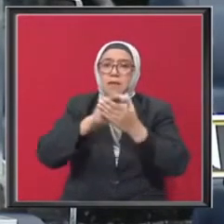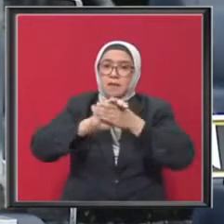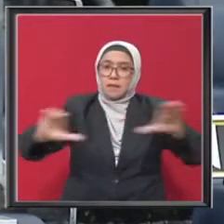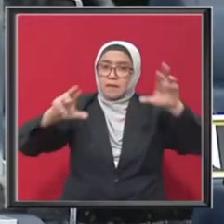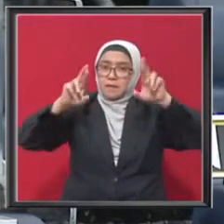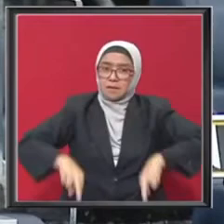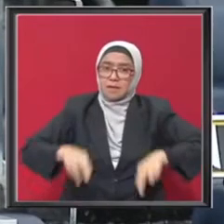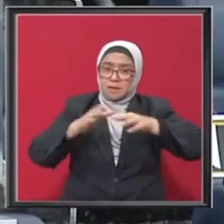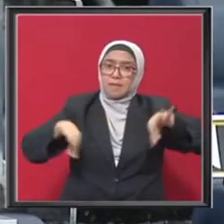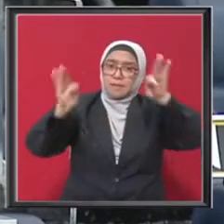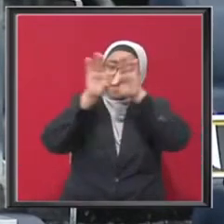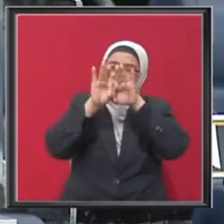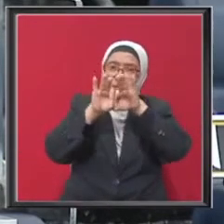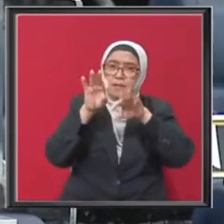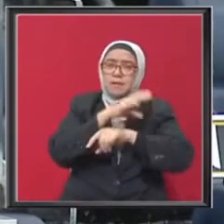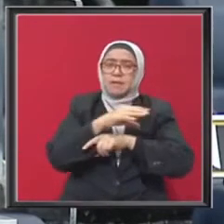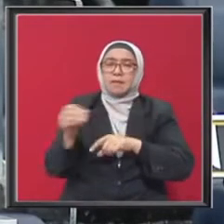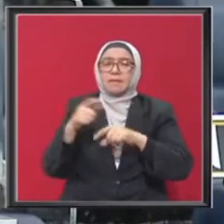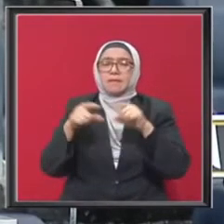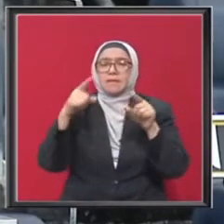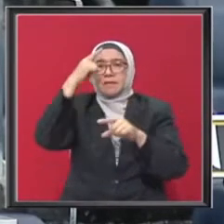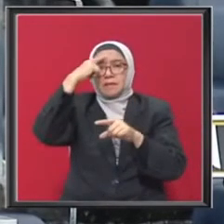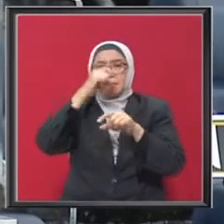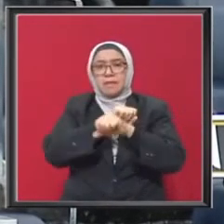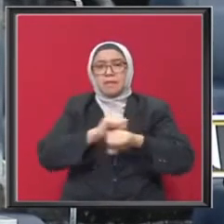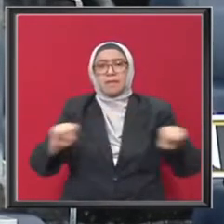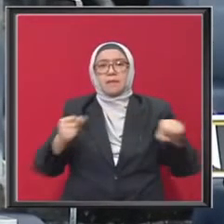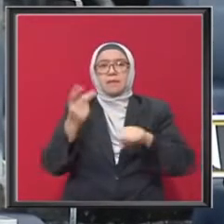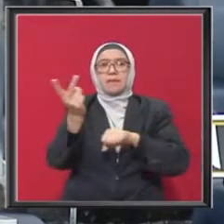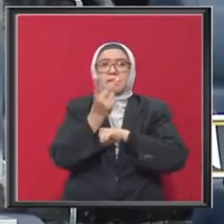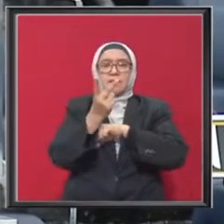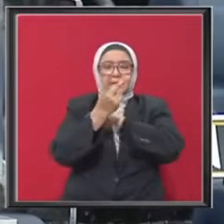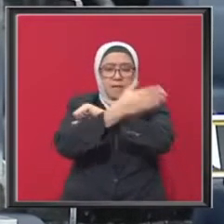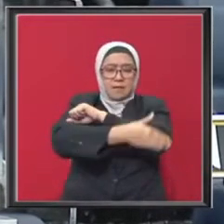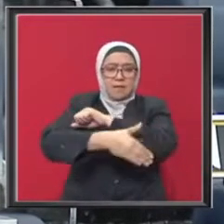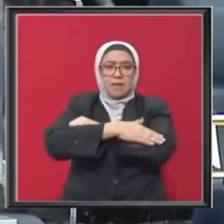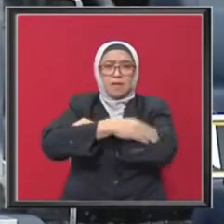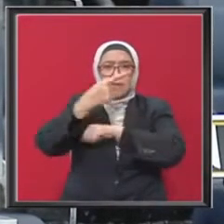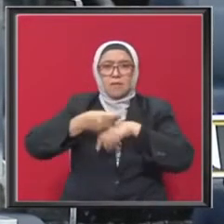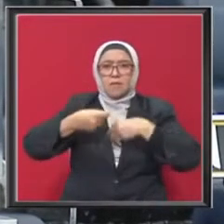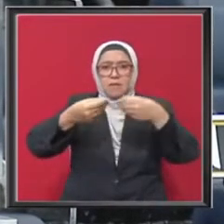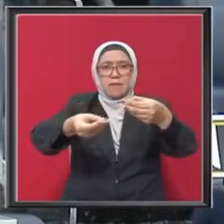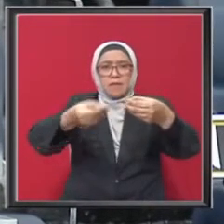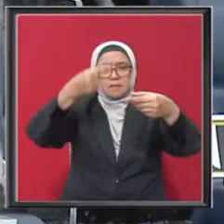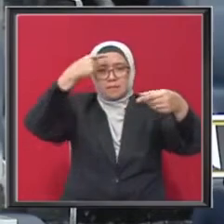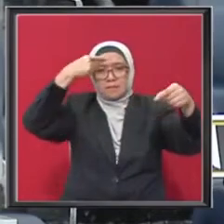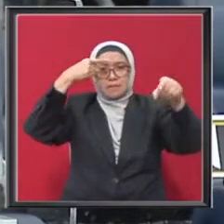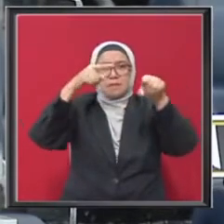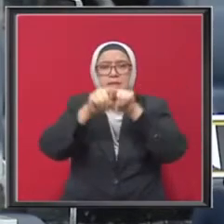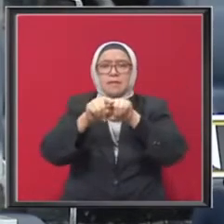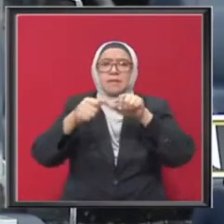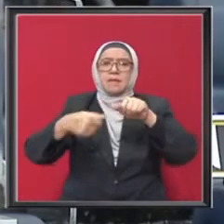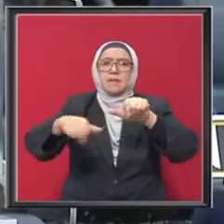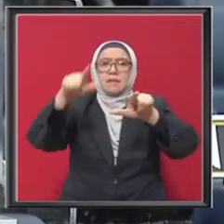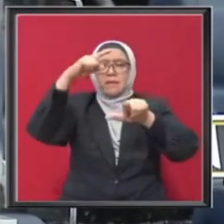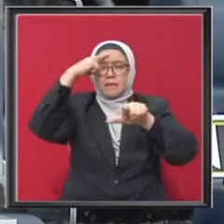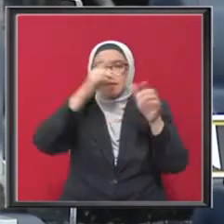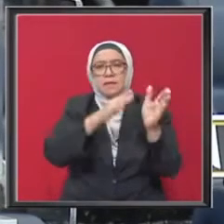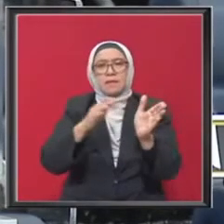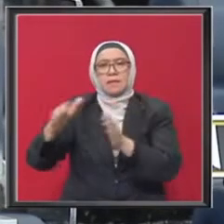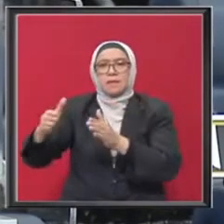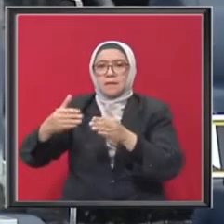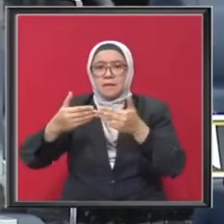disamping juga Om ketek kesediaan Najwa Negeri tersebut untuk membeli kebenaran tapi apapun Insyaallah kita kita akan